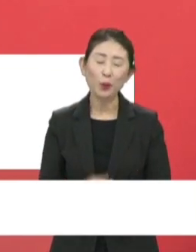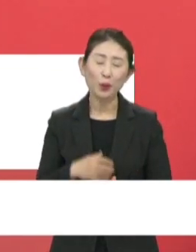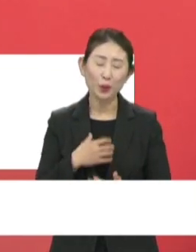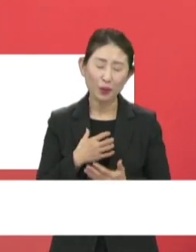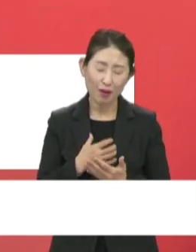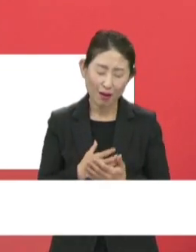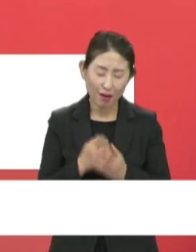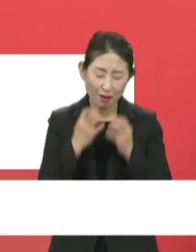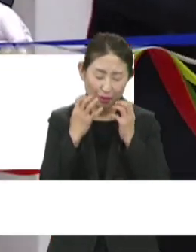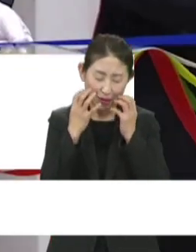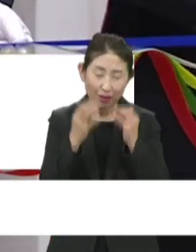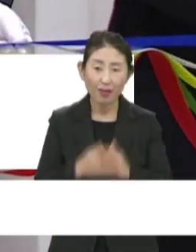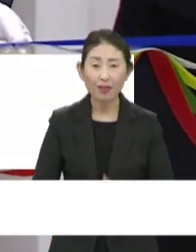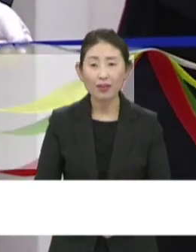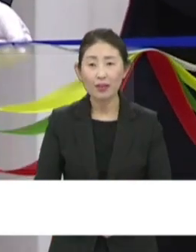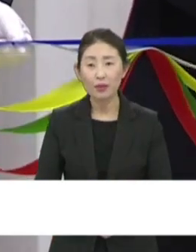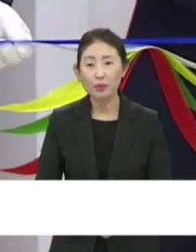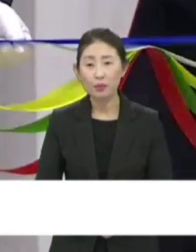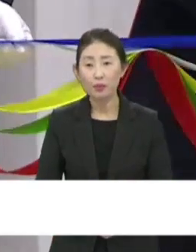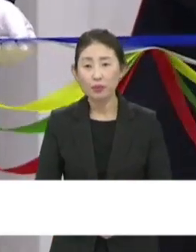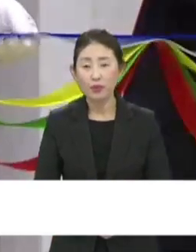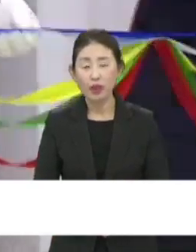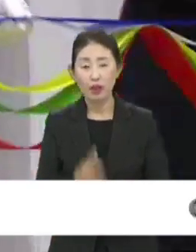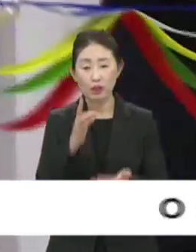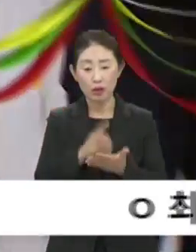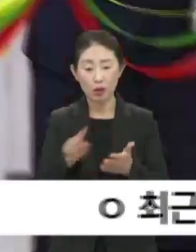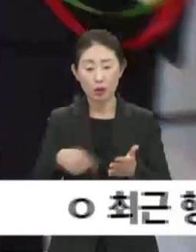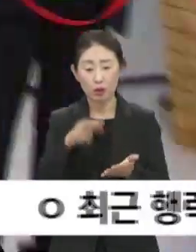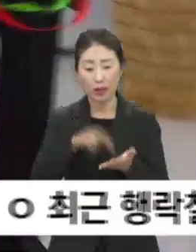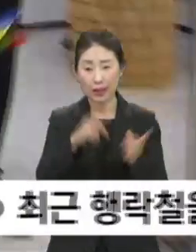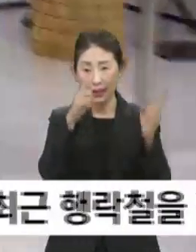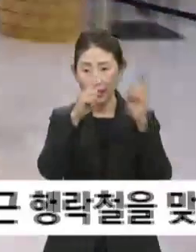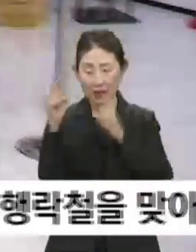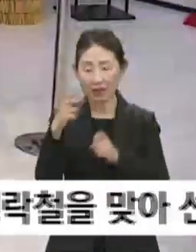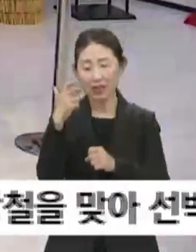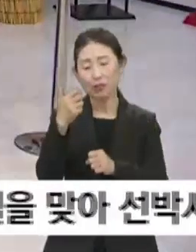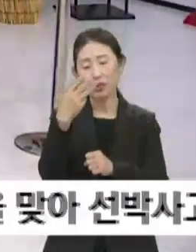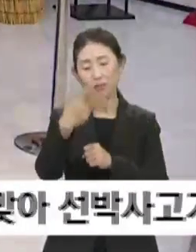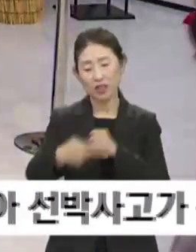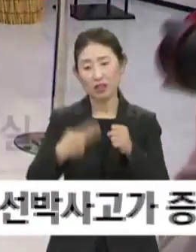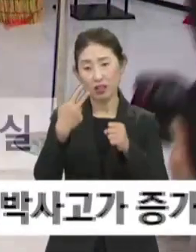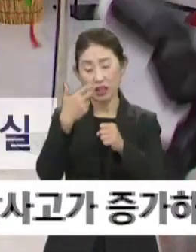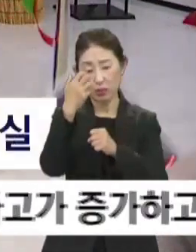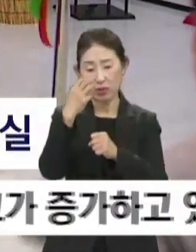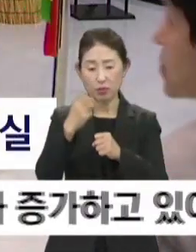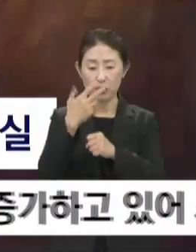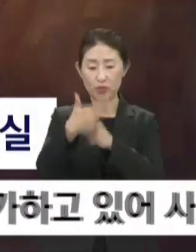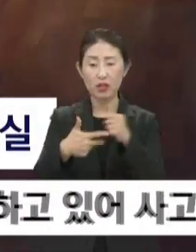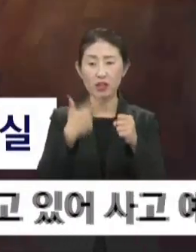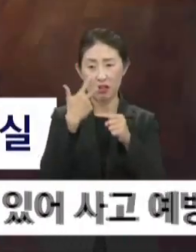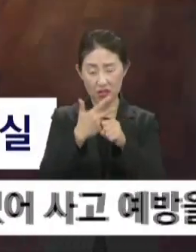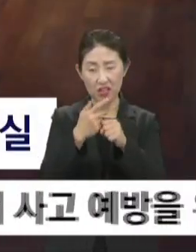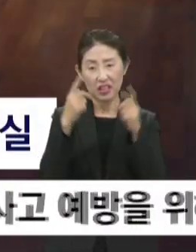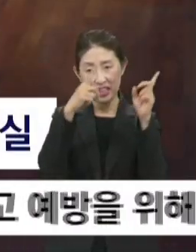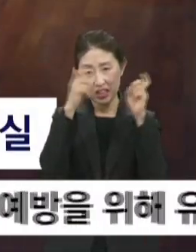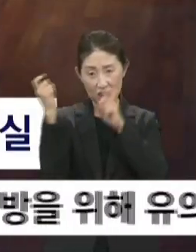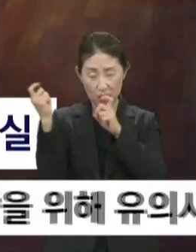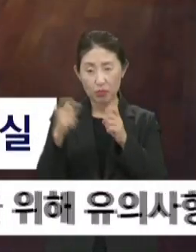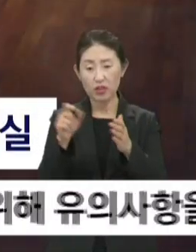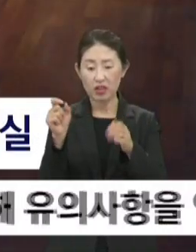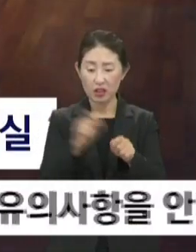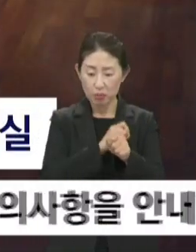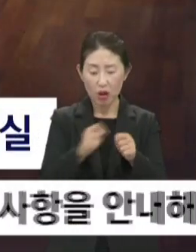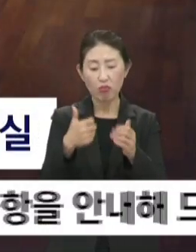참 깊습니다. 전한 독립기념관이 개관 37주년을 맞아 마련한 순간에서 영원으로 특별